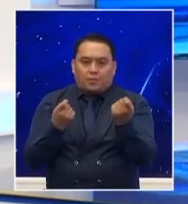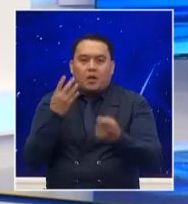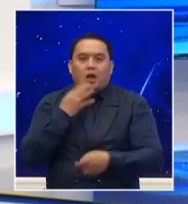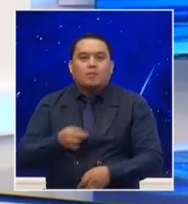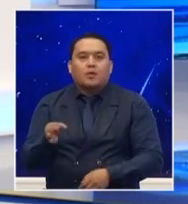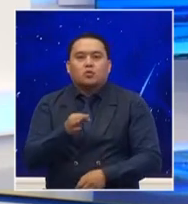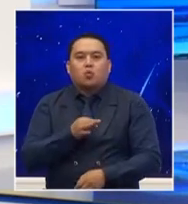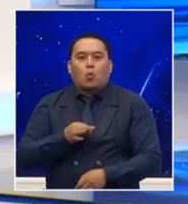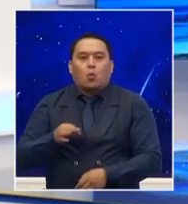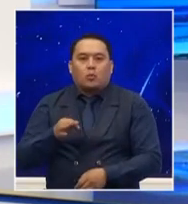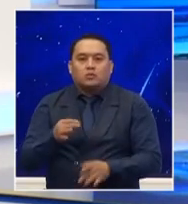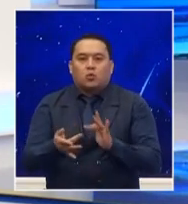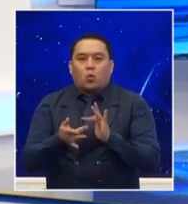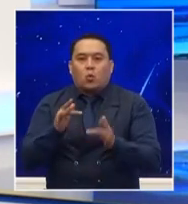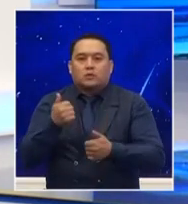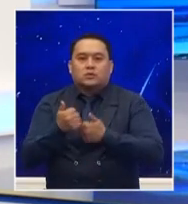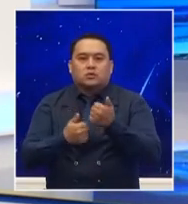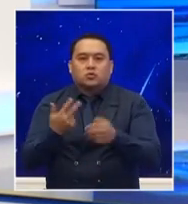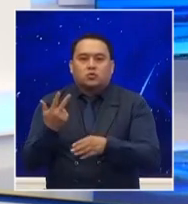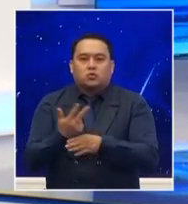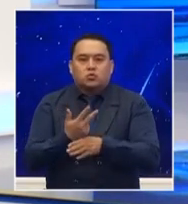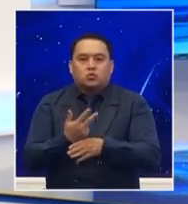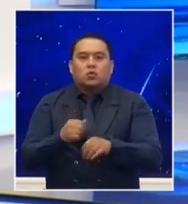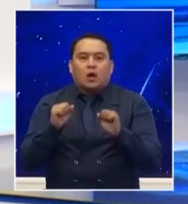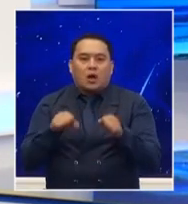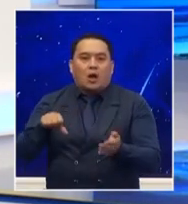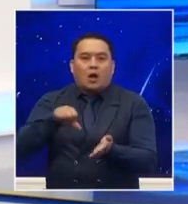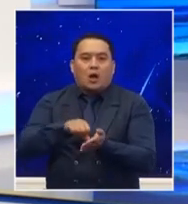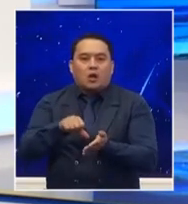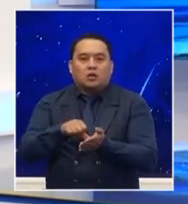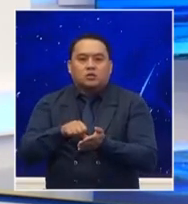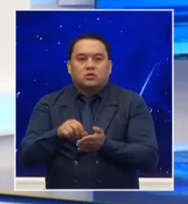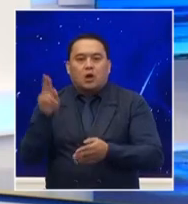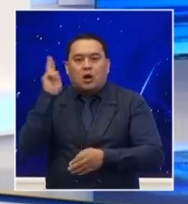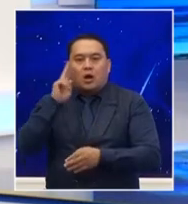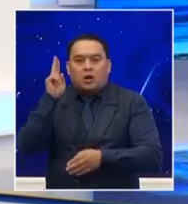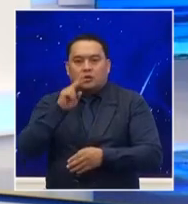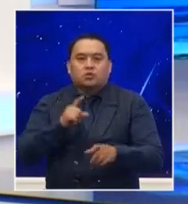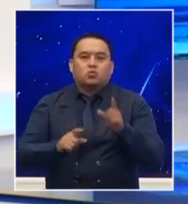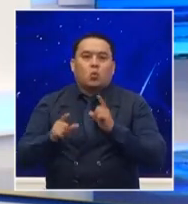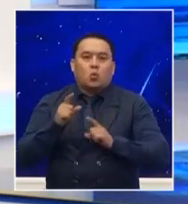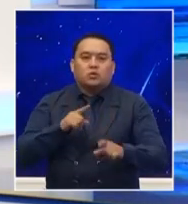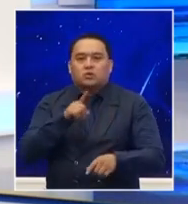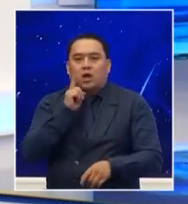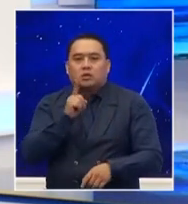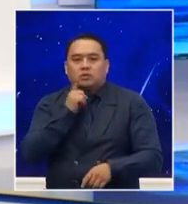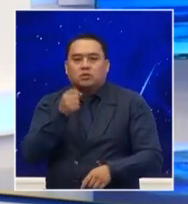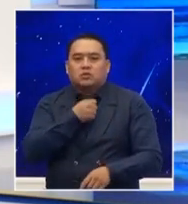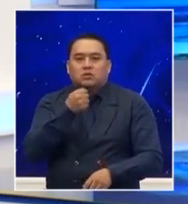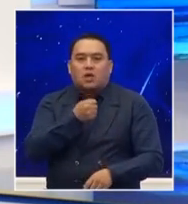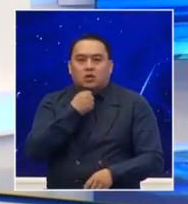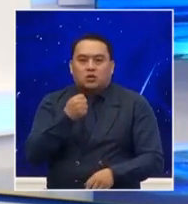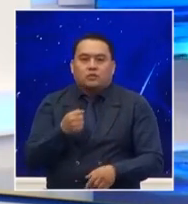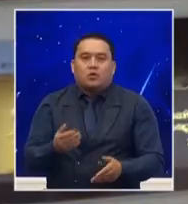кітап құмар өлкесі атты онлайн сайысқа 3 буын өкілдері қатысылады. Олар жоғары сынып оқушылары, студенттер, жастар мен ересекте